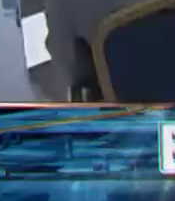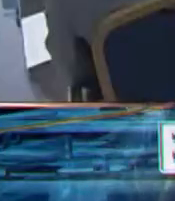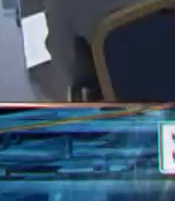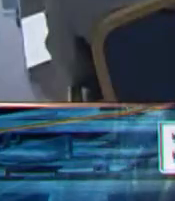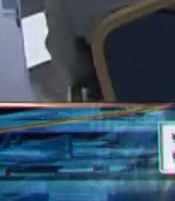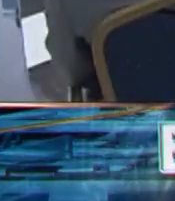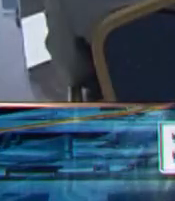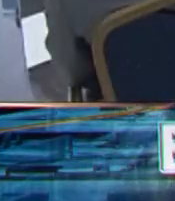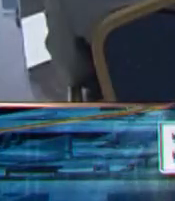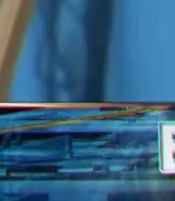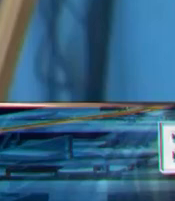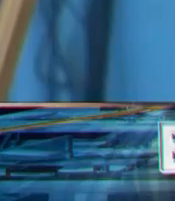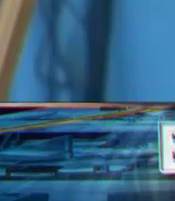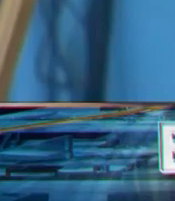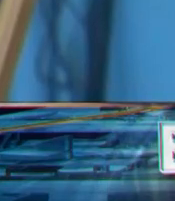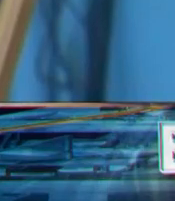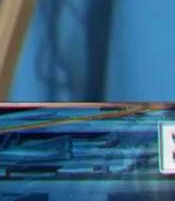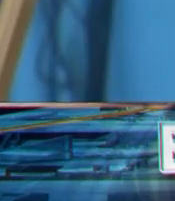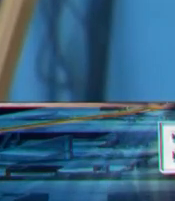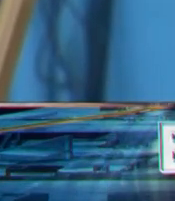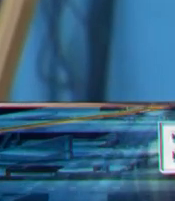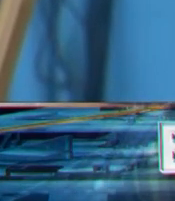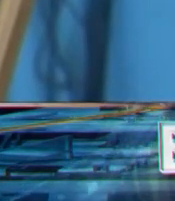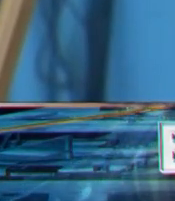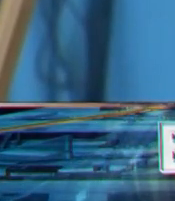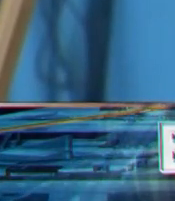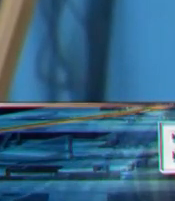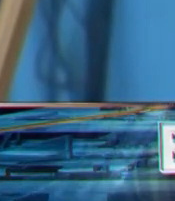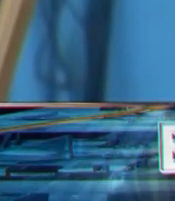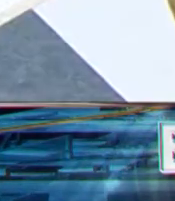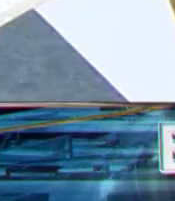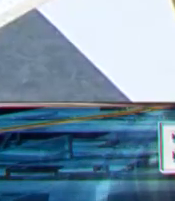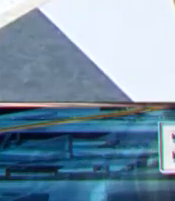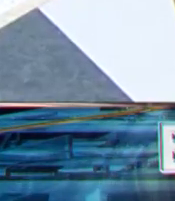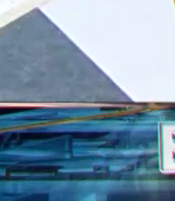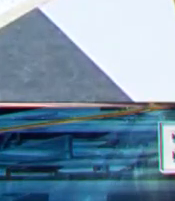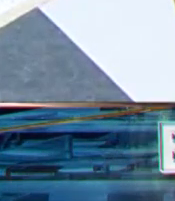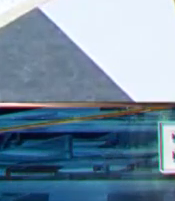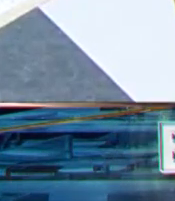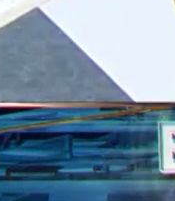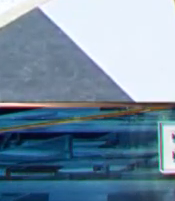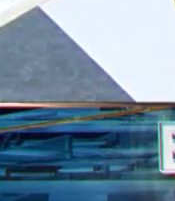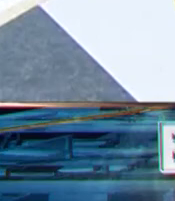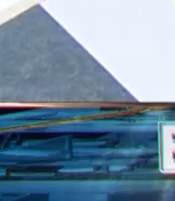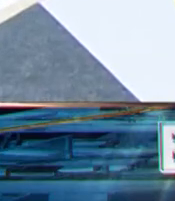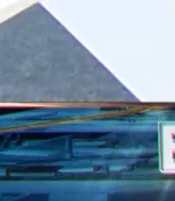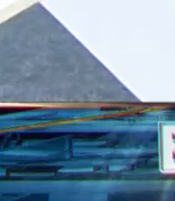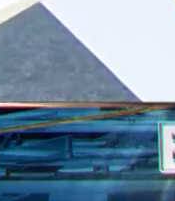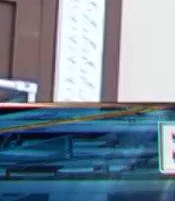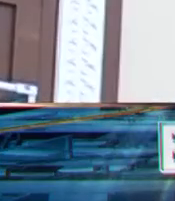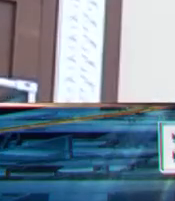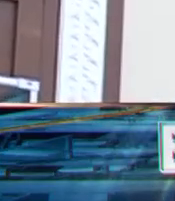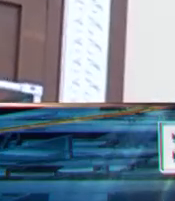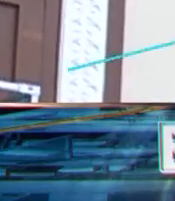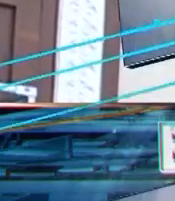Бүгін елімізде сенат депутаттарының сайлауы өтті. Жоғары палатадағы 17 орынға 46 адам үміткер болды. Кандидаттардың екеуі